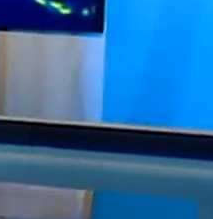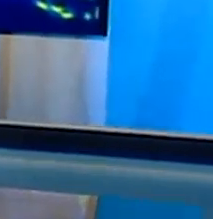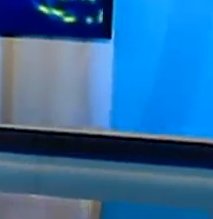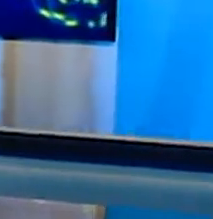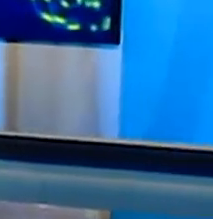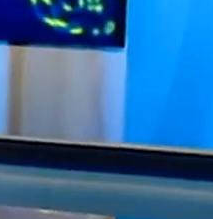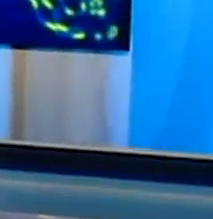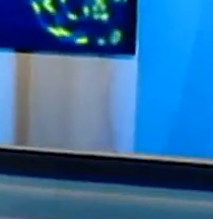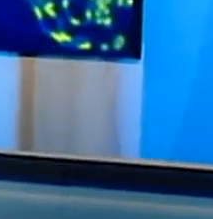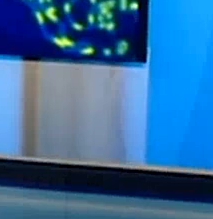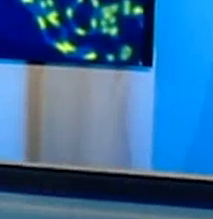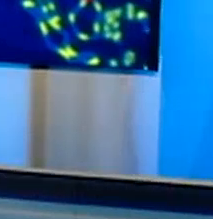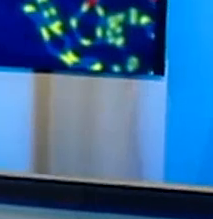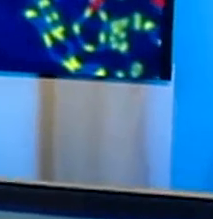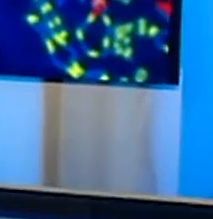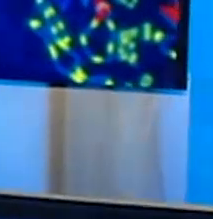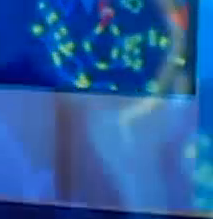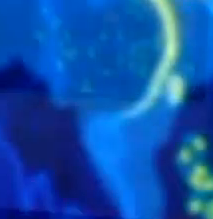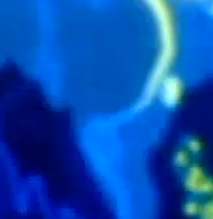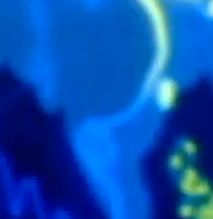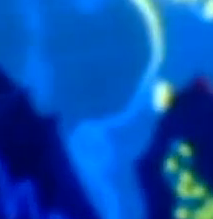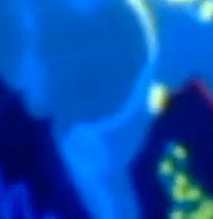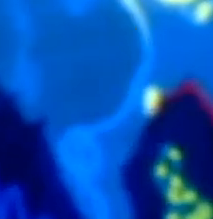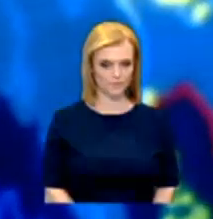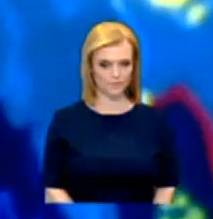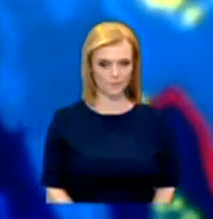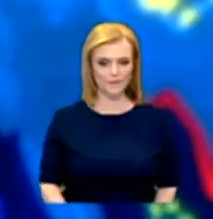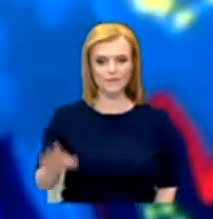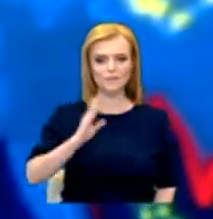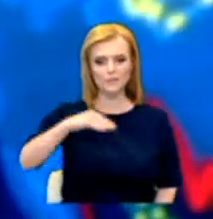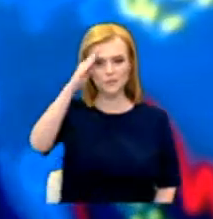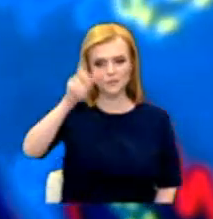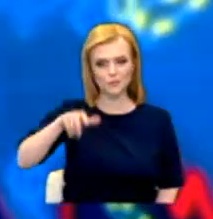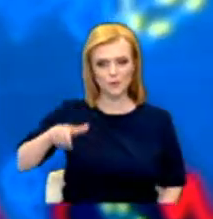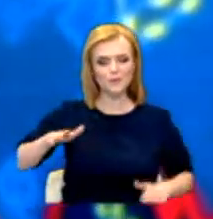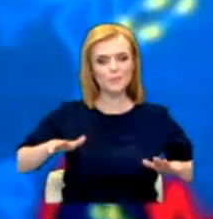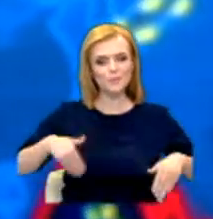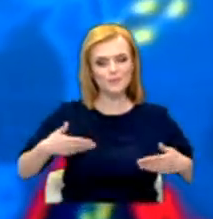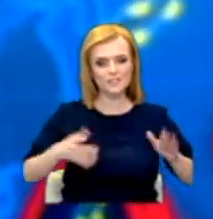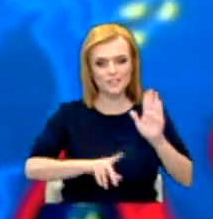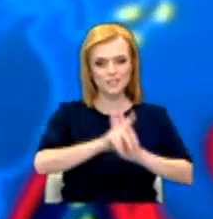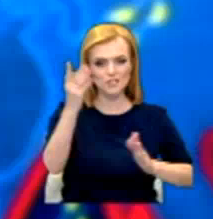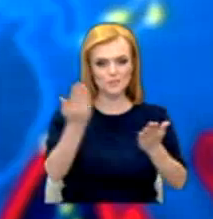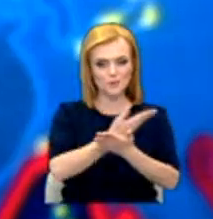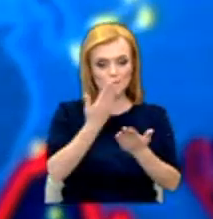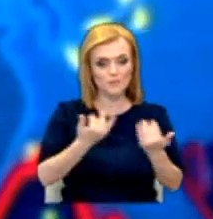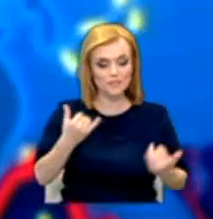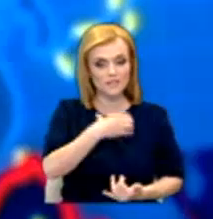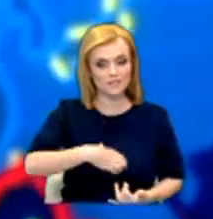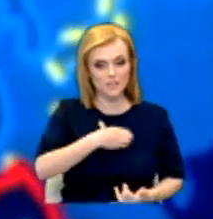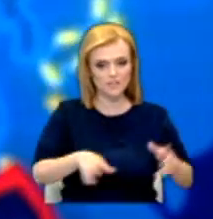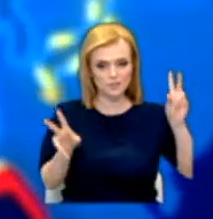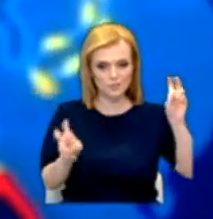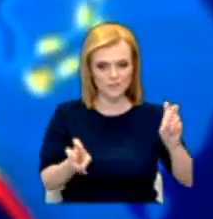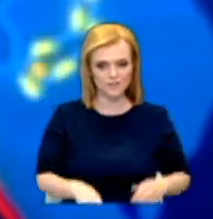De la Dănilă vă prezintă telejurnalul. Doamnelor, domnilor, bună seara și bine v-am regăsit la știri. Iată